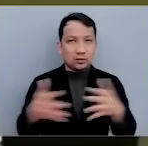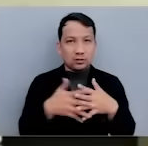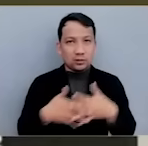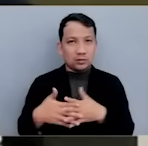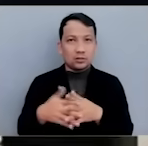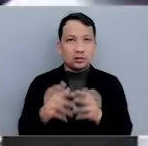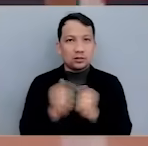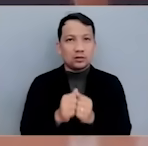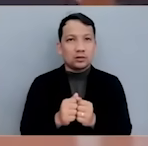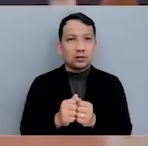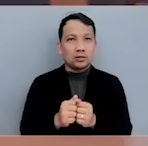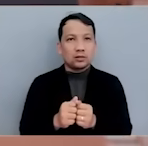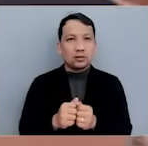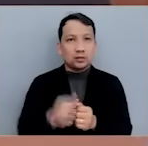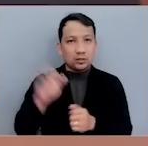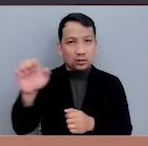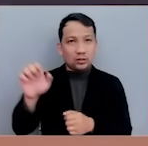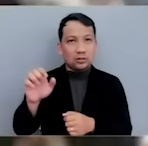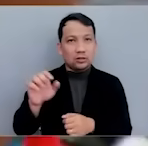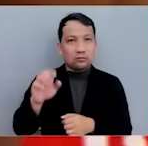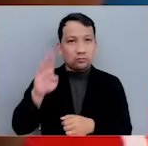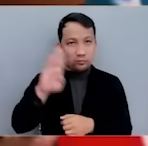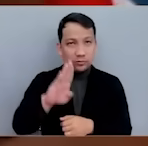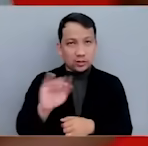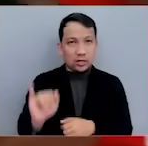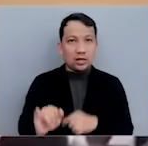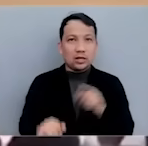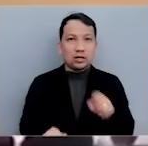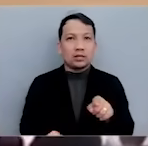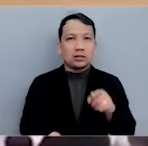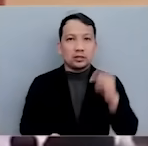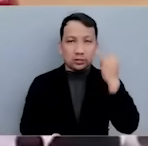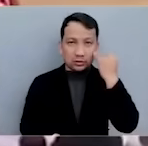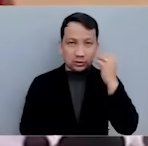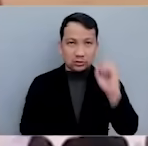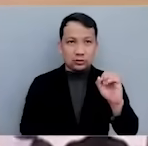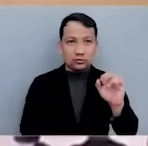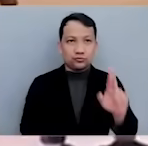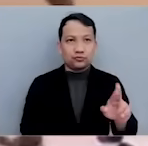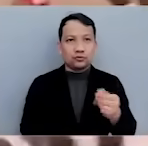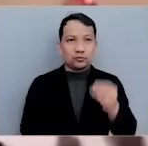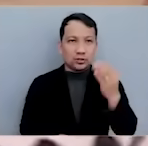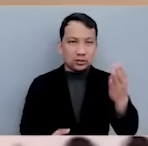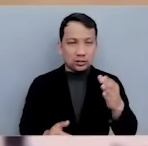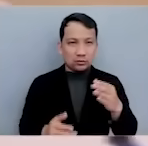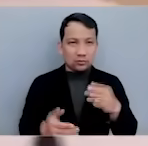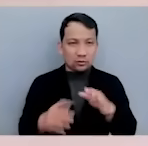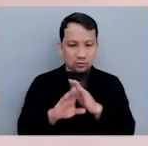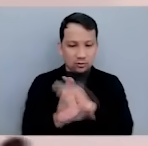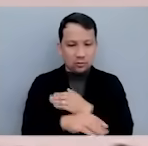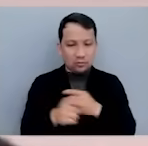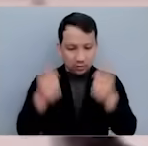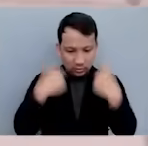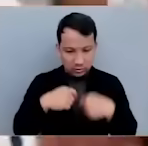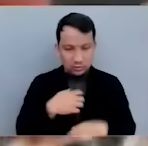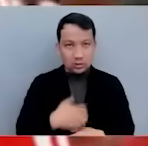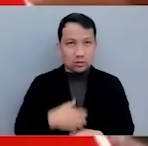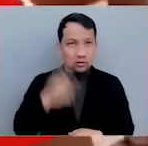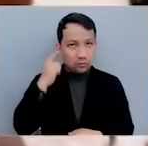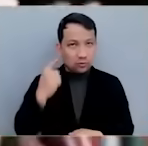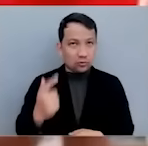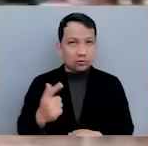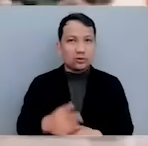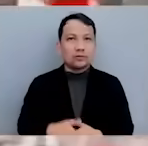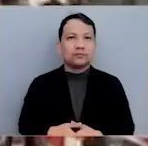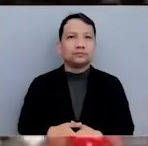sina Anthony Edwards, Brandon Ingram, and Jaren Jackson Jr. Target ng Amerika na mabawi ang FIBA World Cup gold